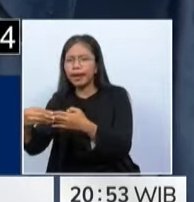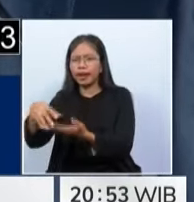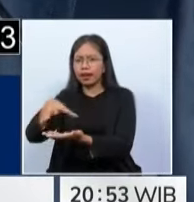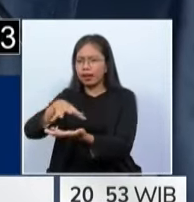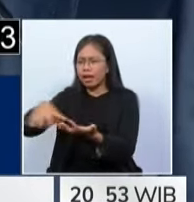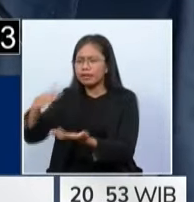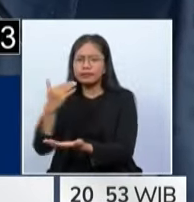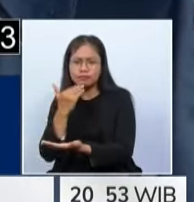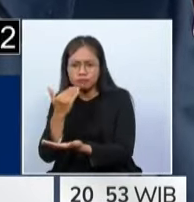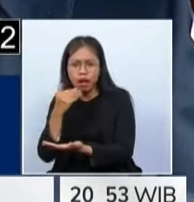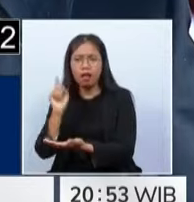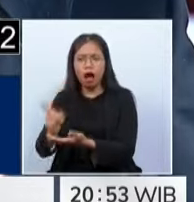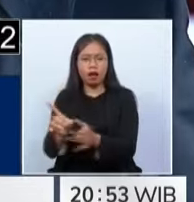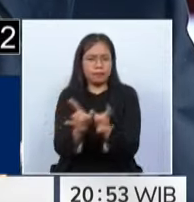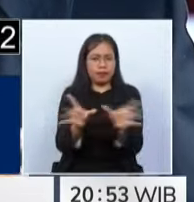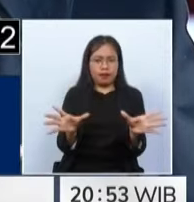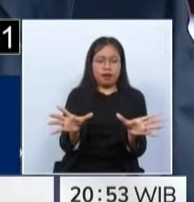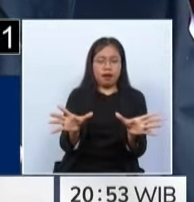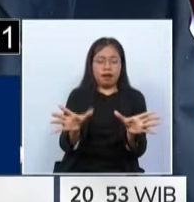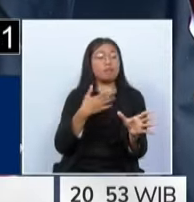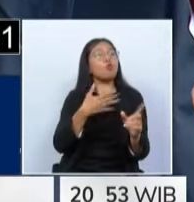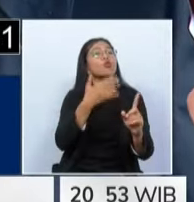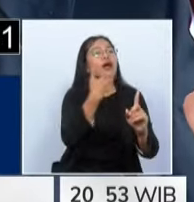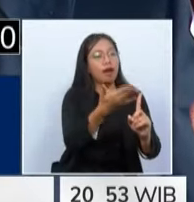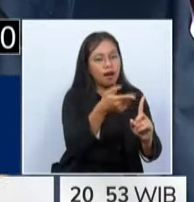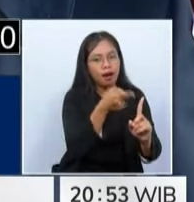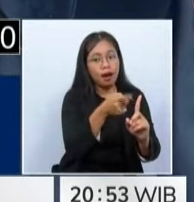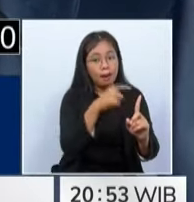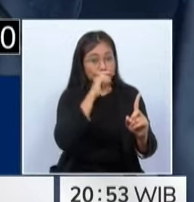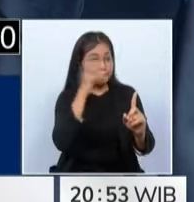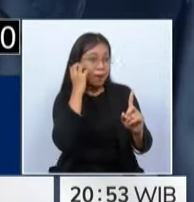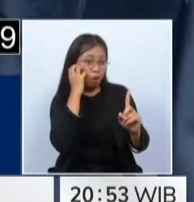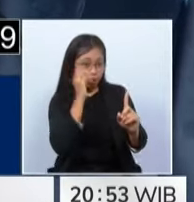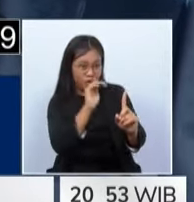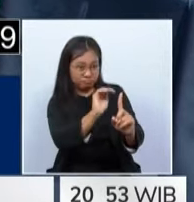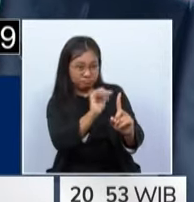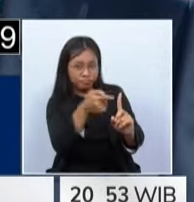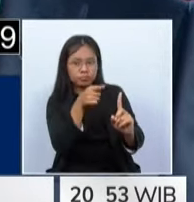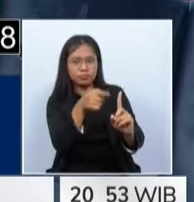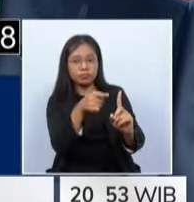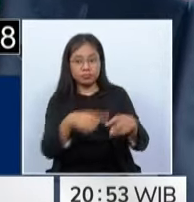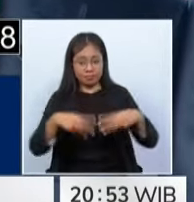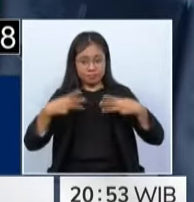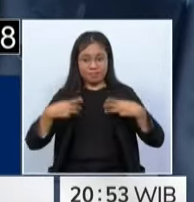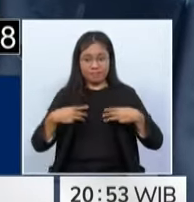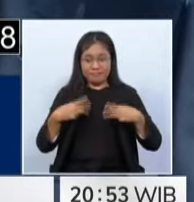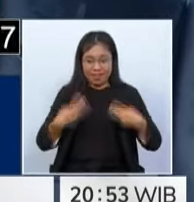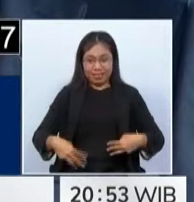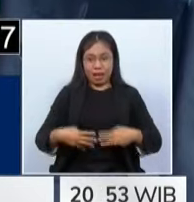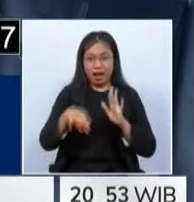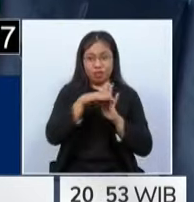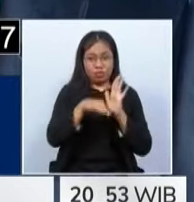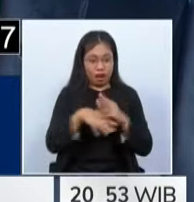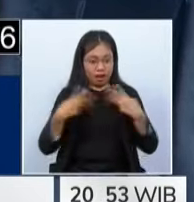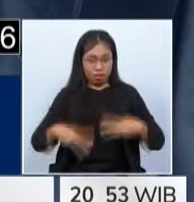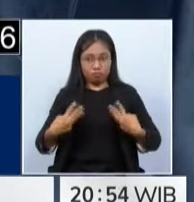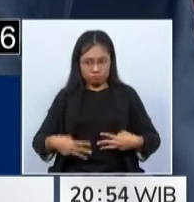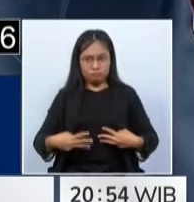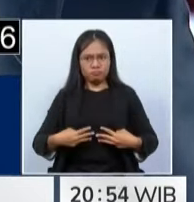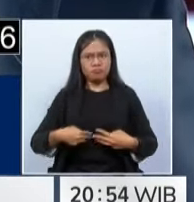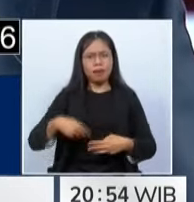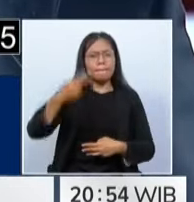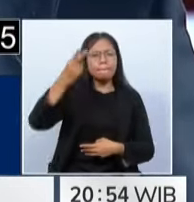bapak adalah Apa hubungan antara standar etika seorang pemimpin negara